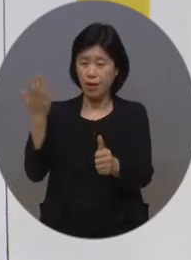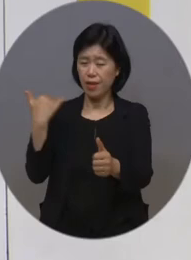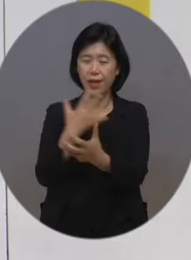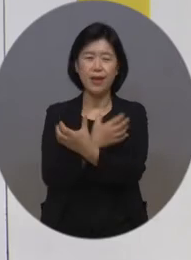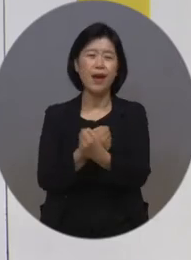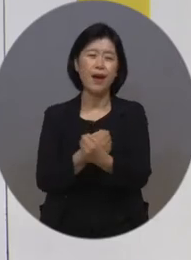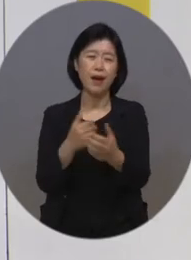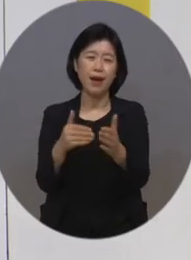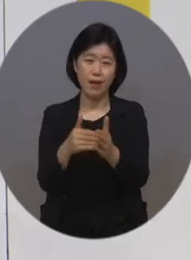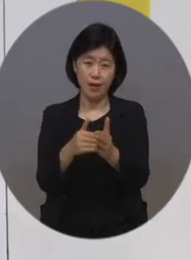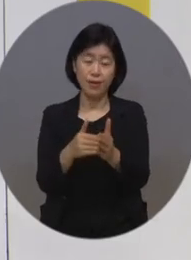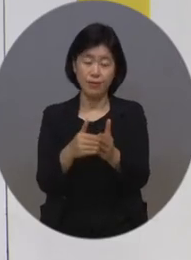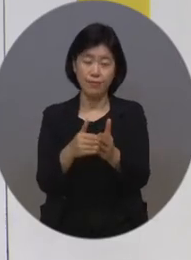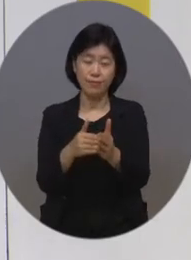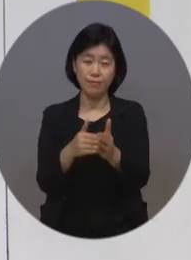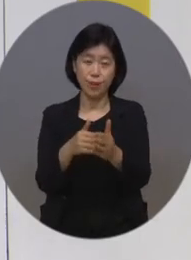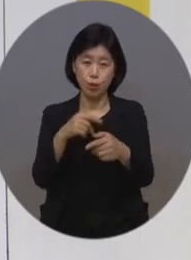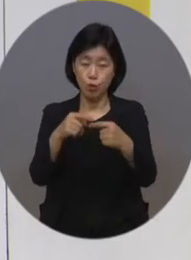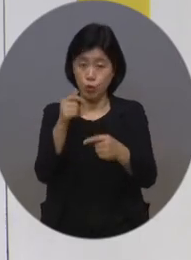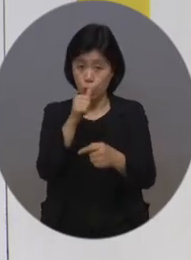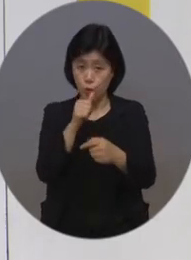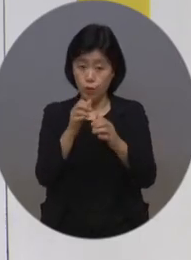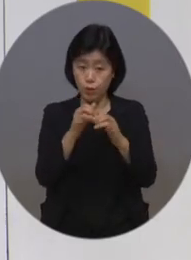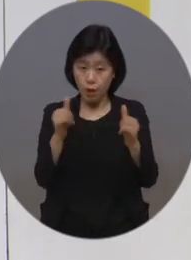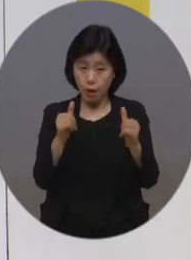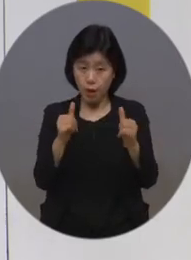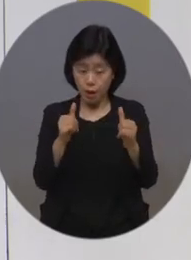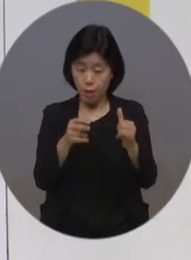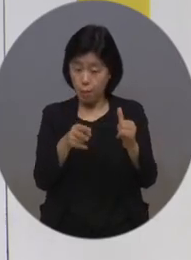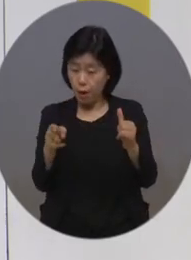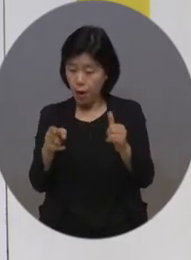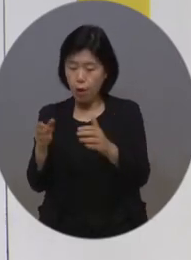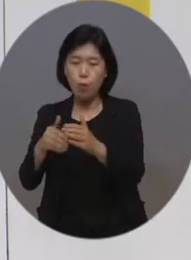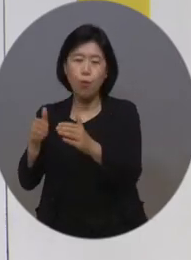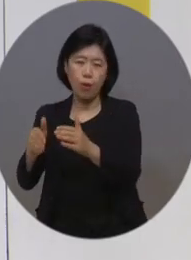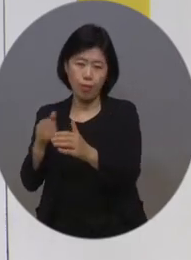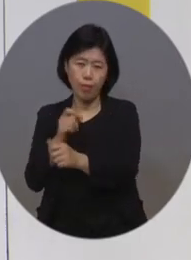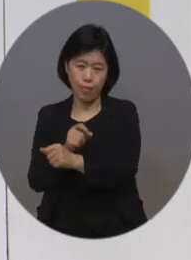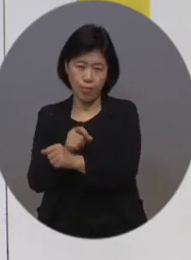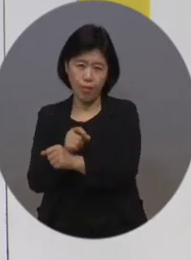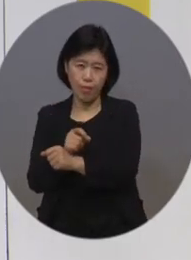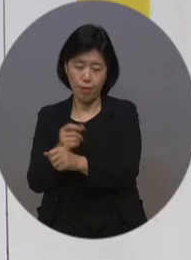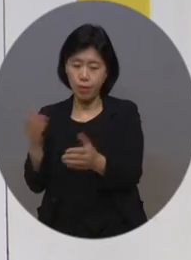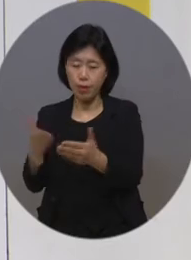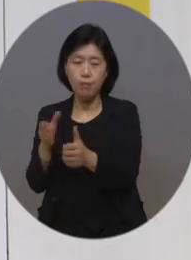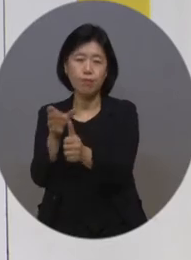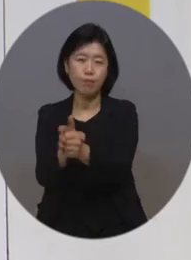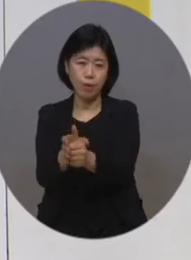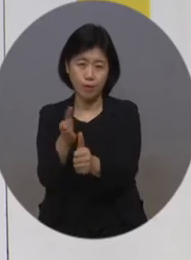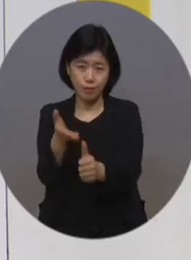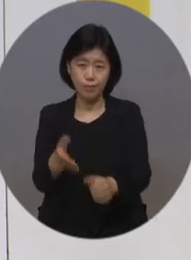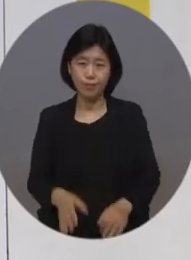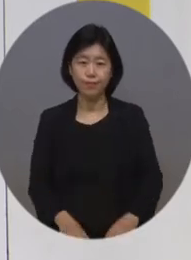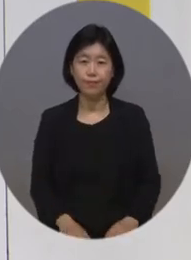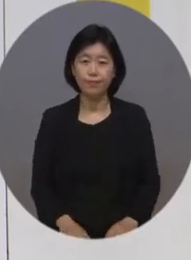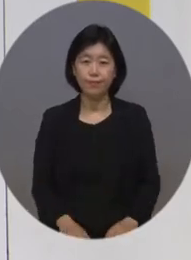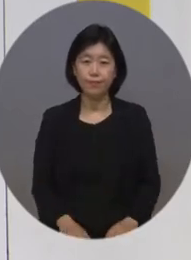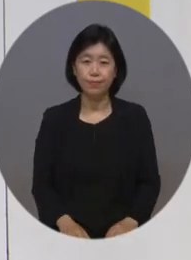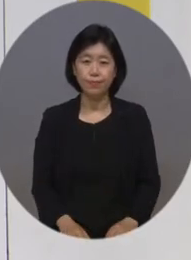지금은 정규 공무원으로 채용을 했구요 남 이 특히 그